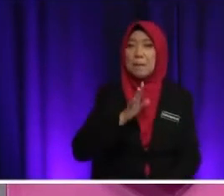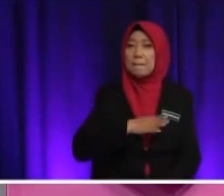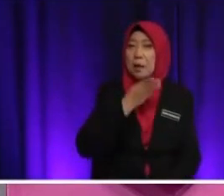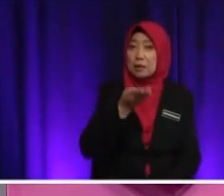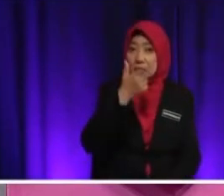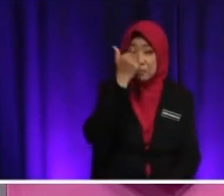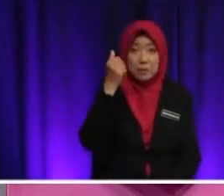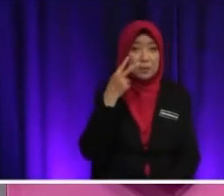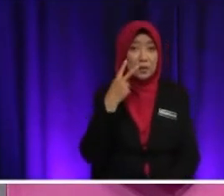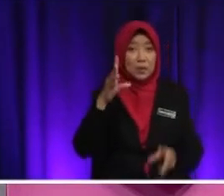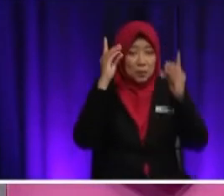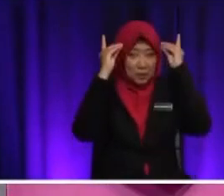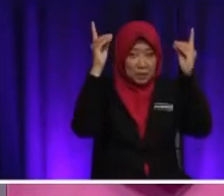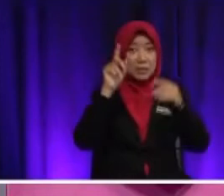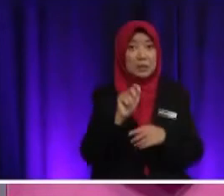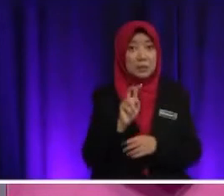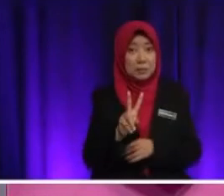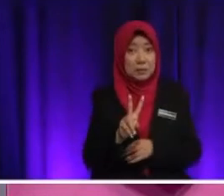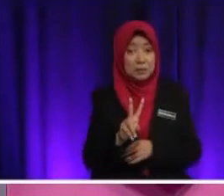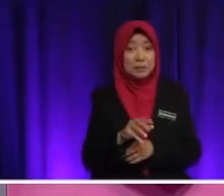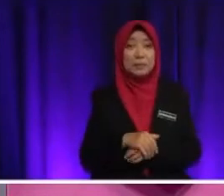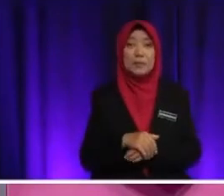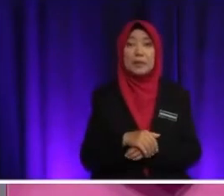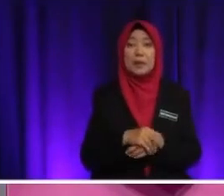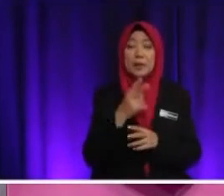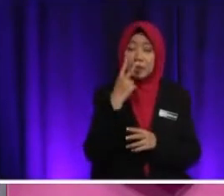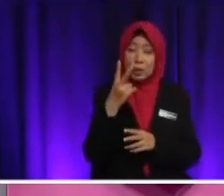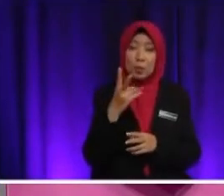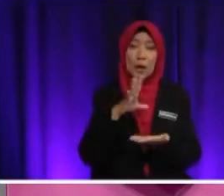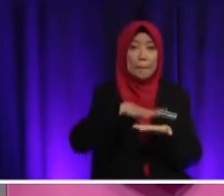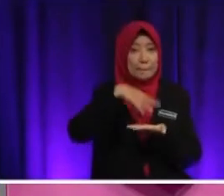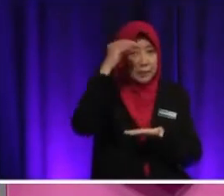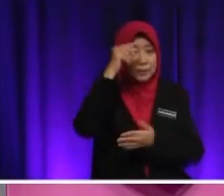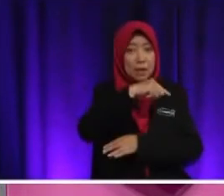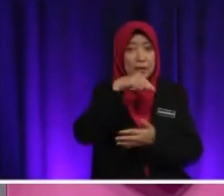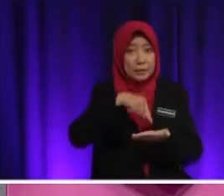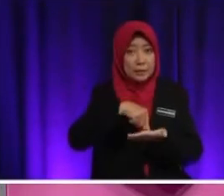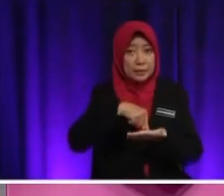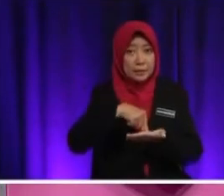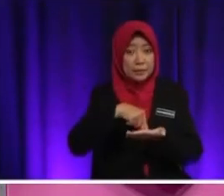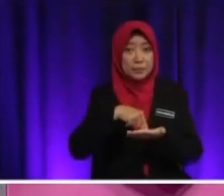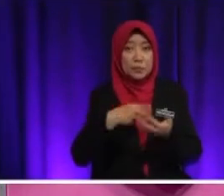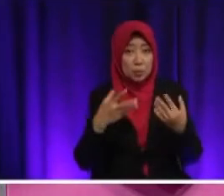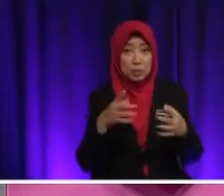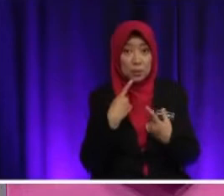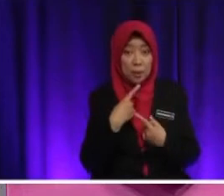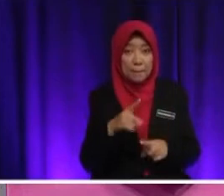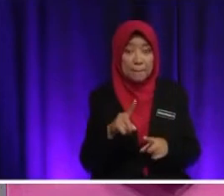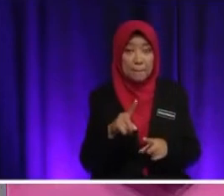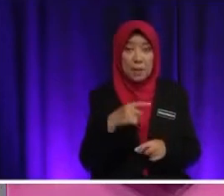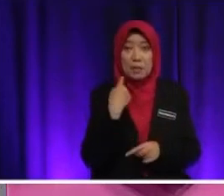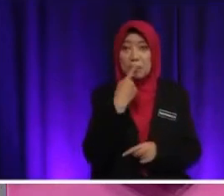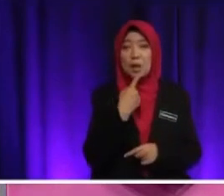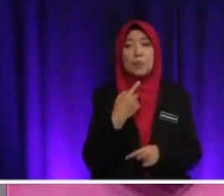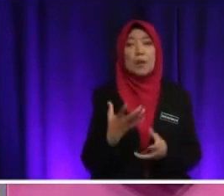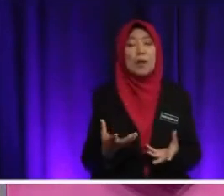tengok Didik TV. Betul, lepas tu tengok pula apa yang kita belajar pada hari ini. Okey. Dah jawab, dapat jawapan? Siapa jawab? Saya tengok siapa belajar